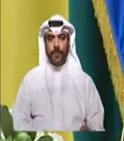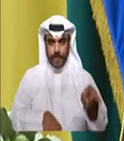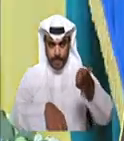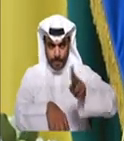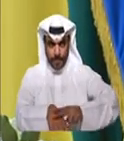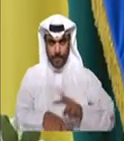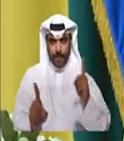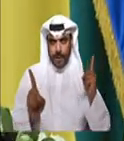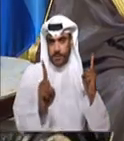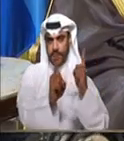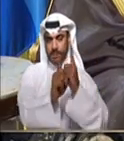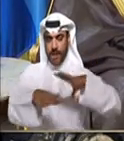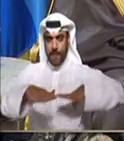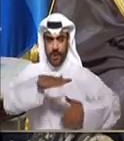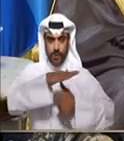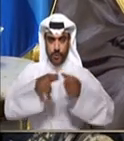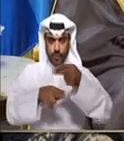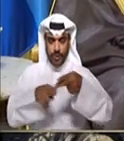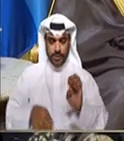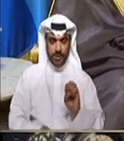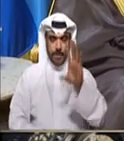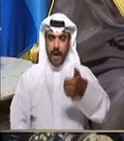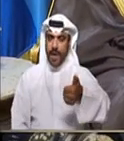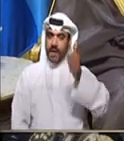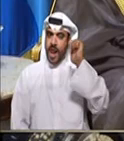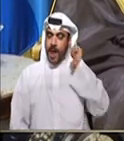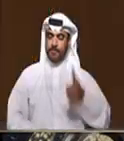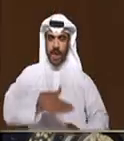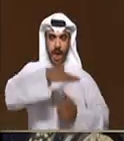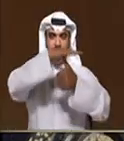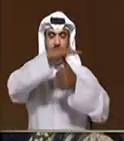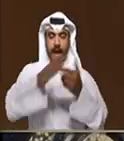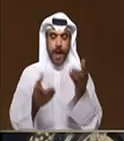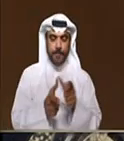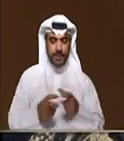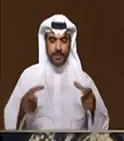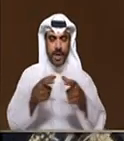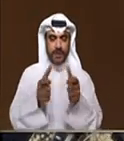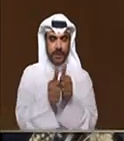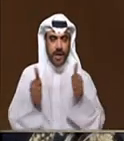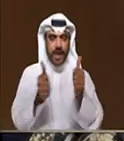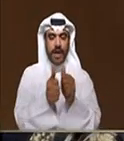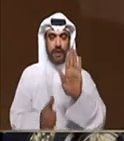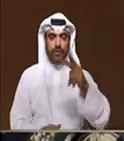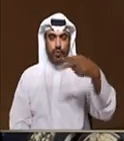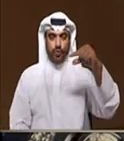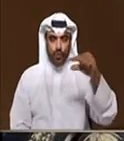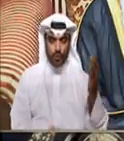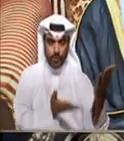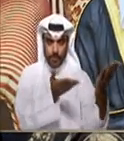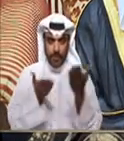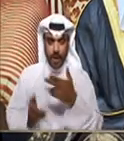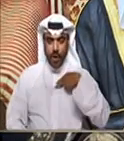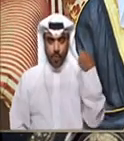واستقبل سموه حفظه الله بقصر بيان صباح أمس صاحب السمو الملكي الأمير عبد العزيز بن سلمان بن عبد العزيز آل سعود